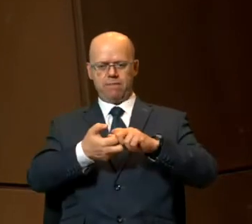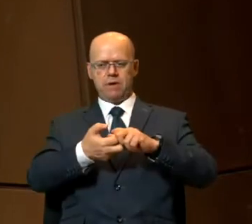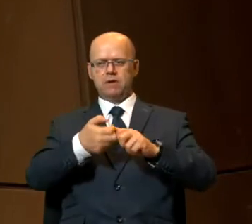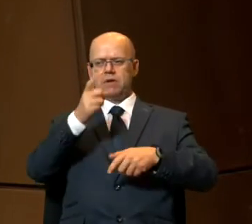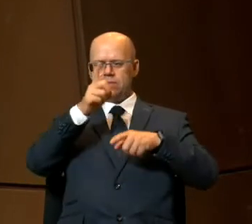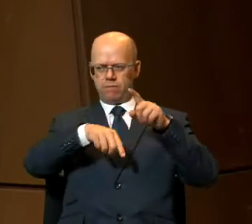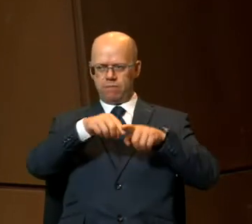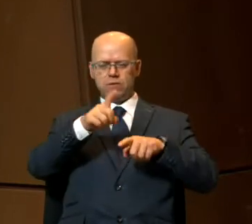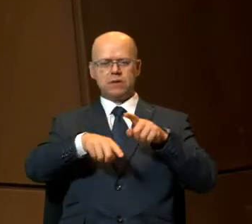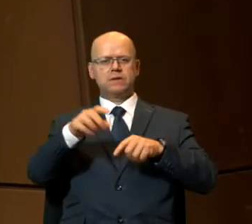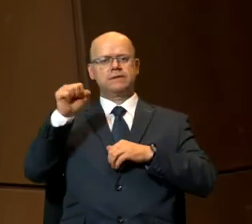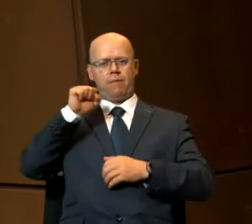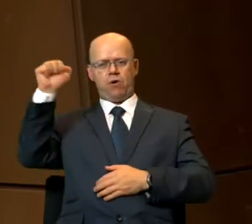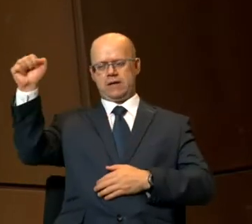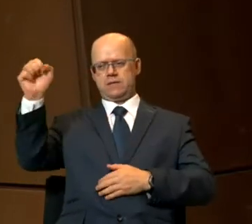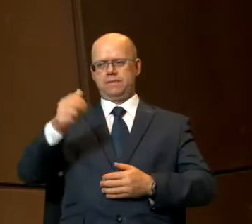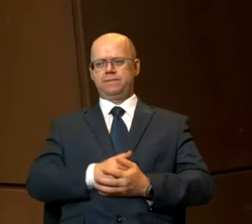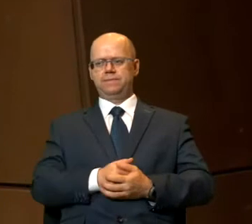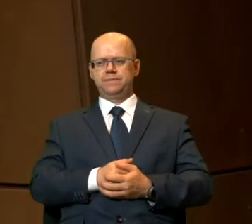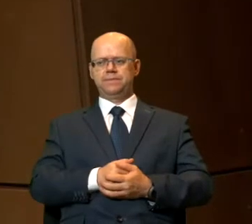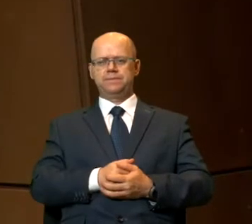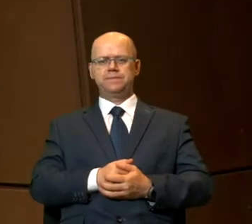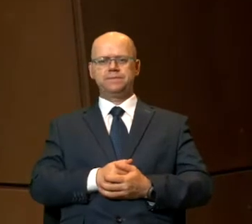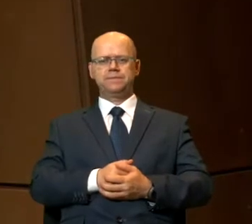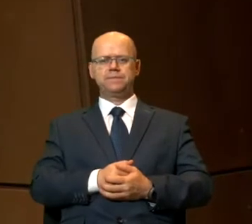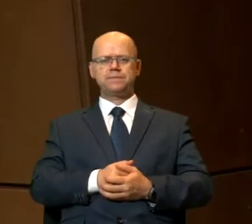polityce. I